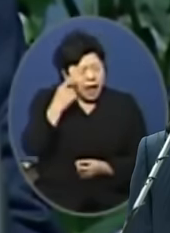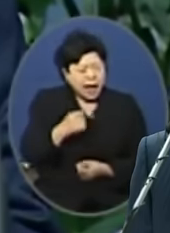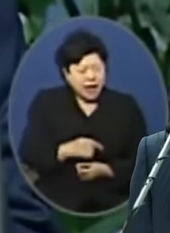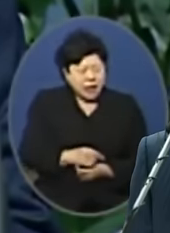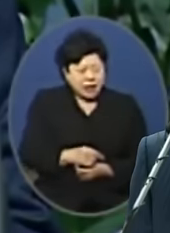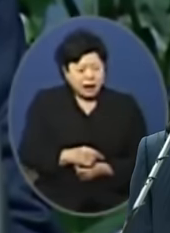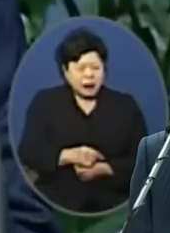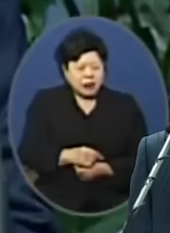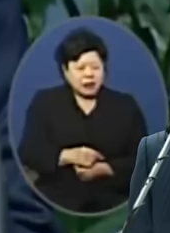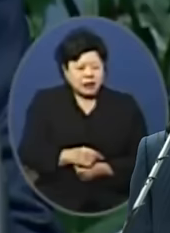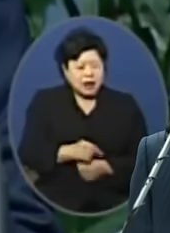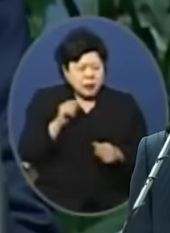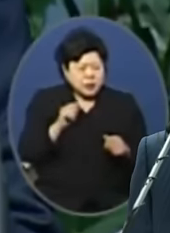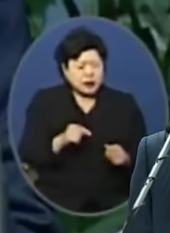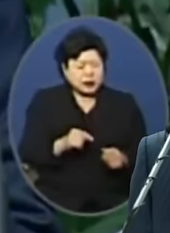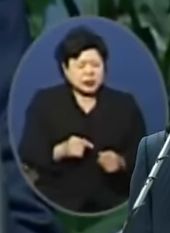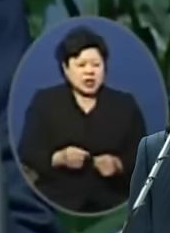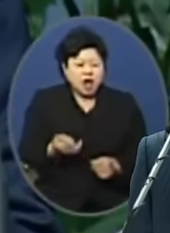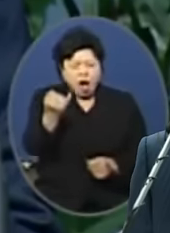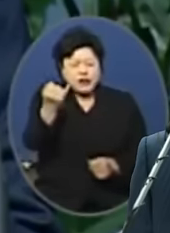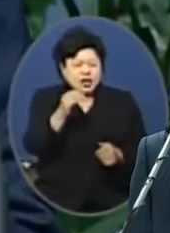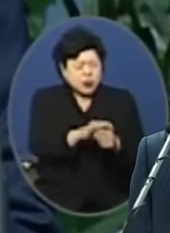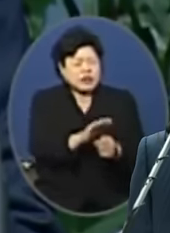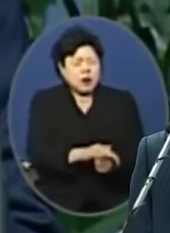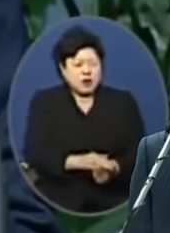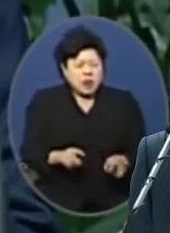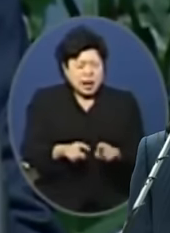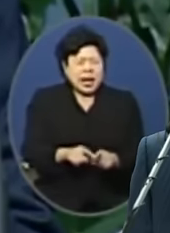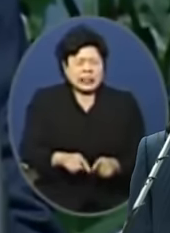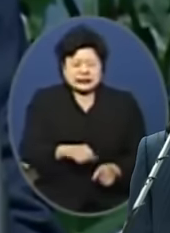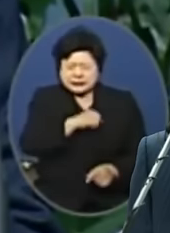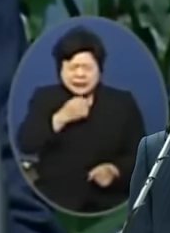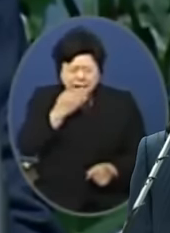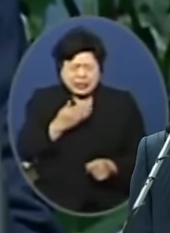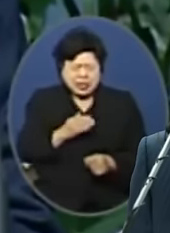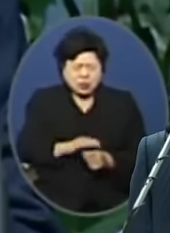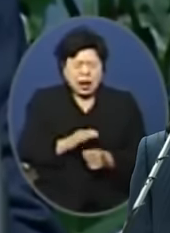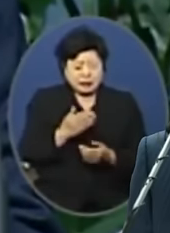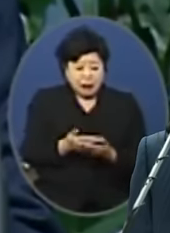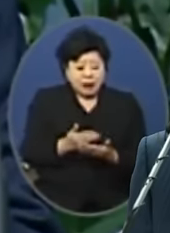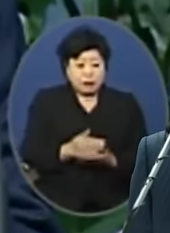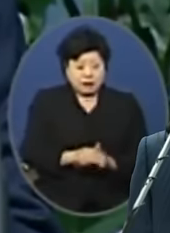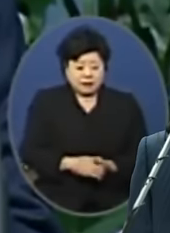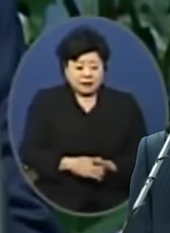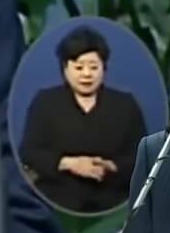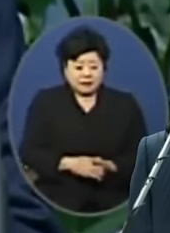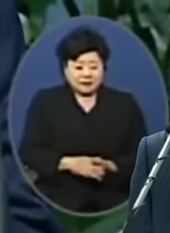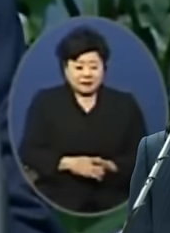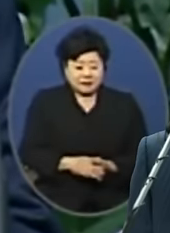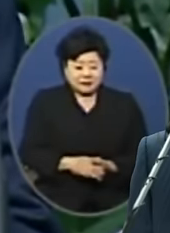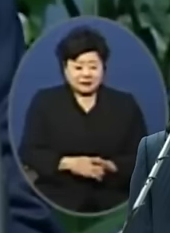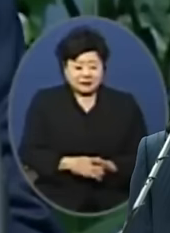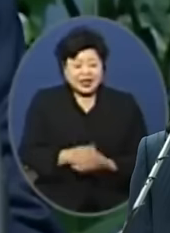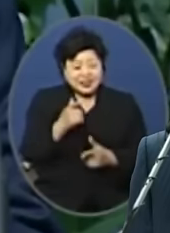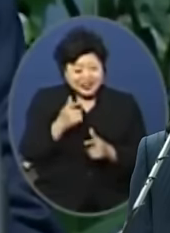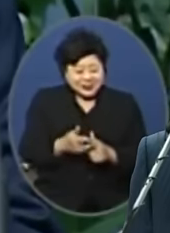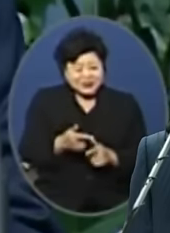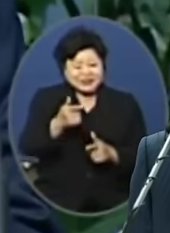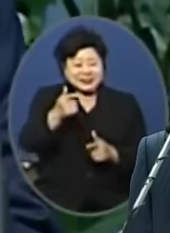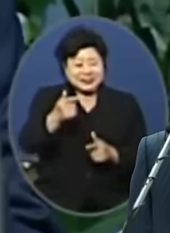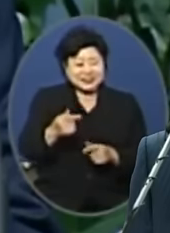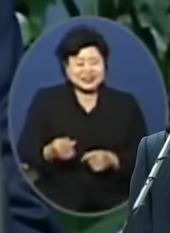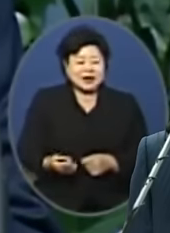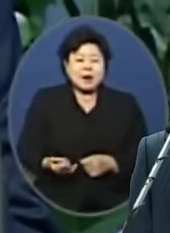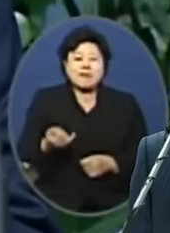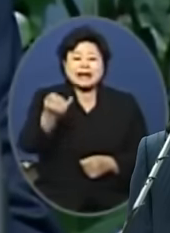있습니까? 마리아를 명령해서 언니를 도와서 음식 좀 만들게 만들어 주십시오. 그러니까 예수님께서